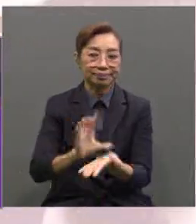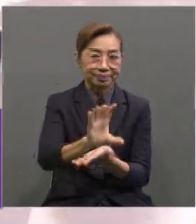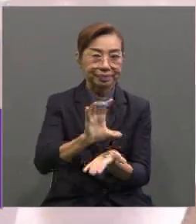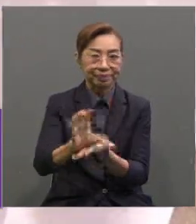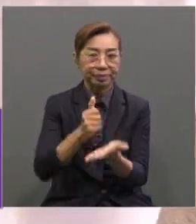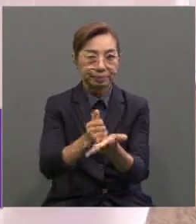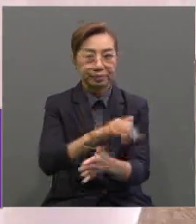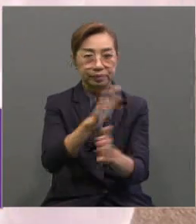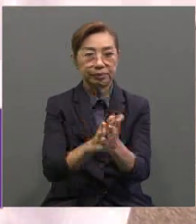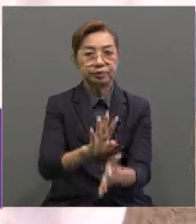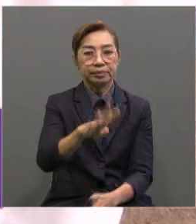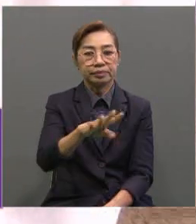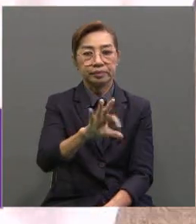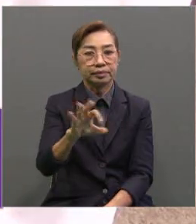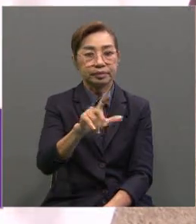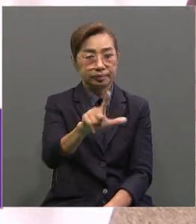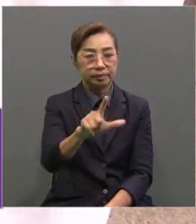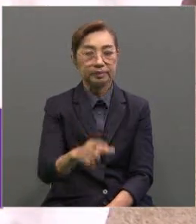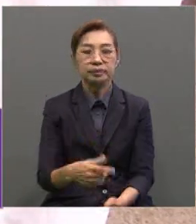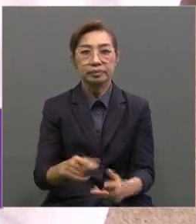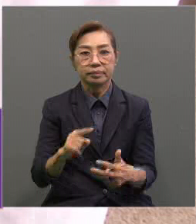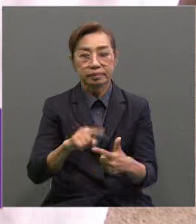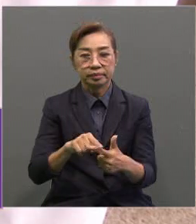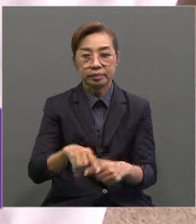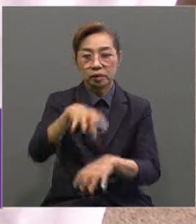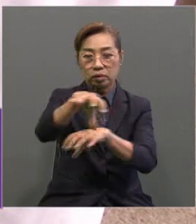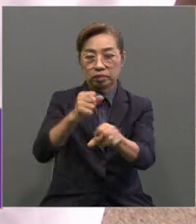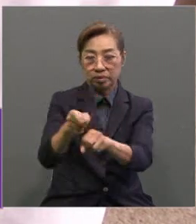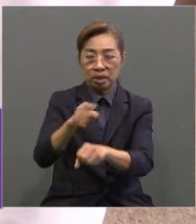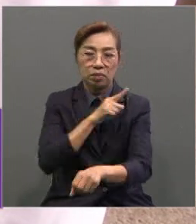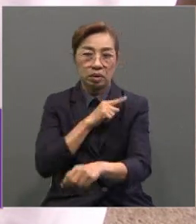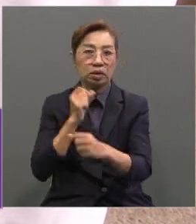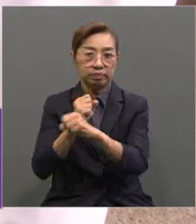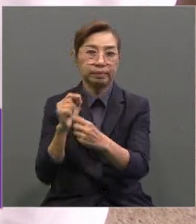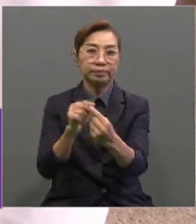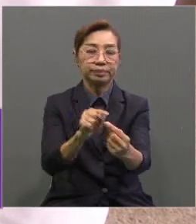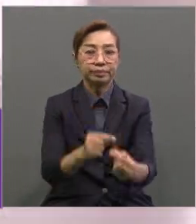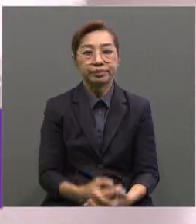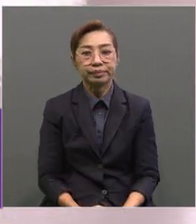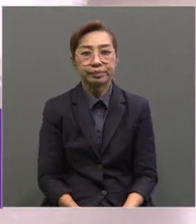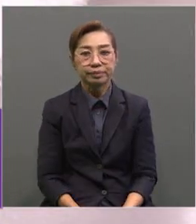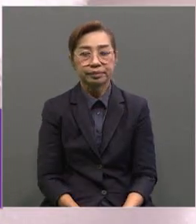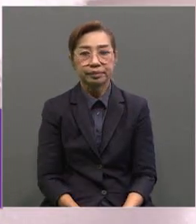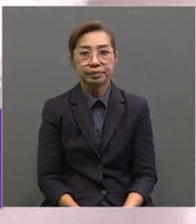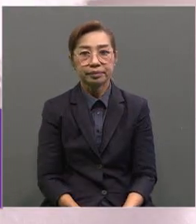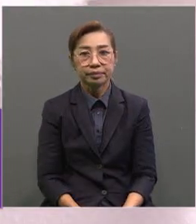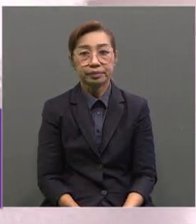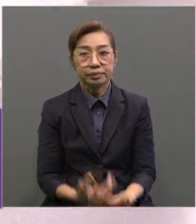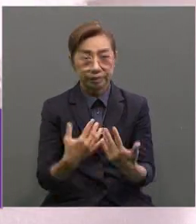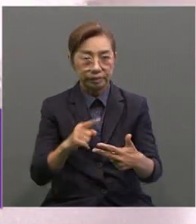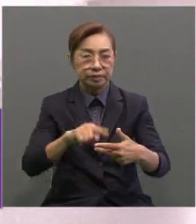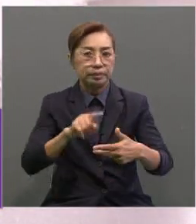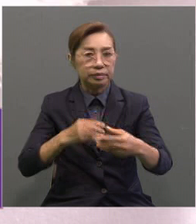ทั้งสิ้น 4,900ล้านบาทพร้อมมอบให้หน่วยงานที่เกี่ยวข้องดำเนินการต่อไปครับและนอกจากนี้ครับในที่ประชุมคณะ